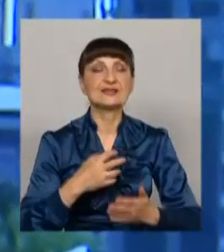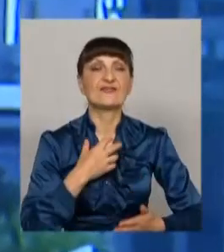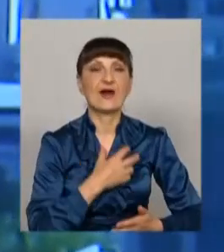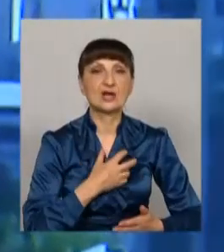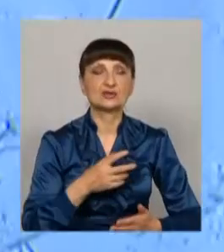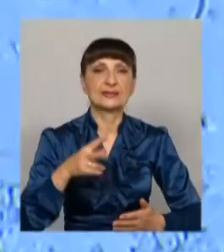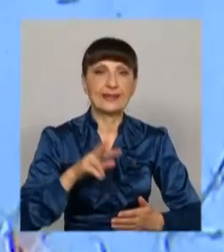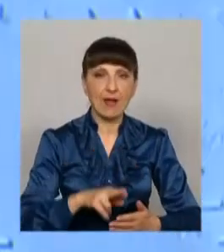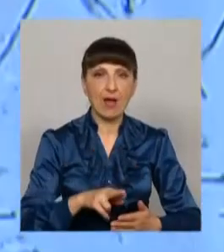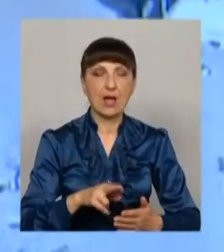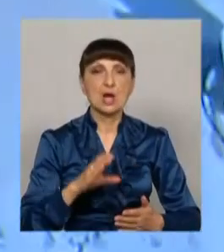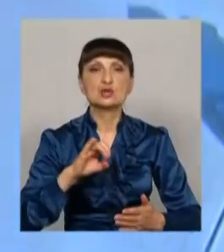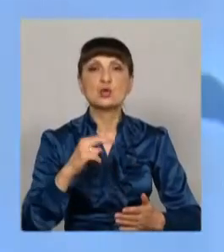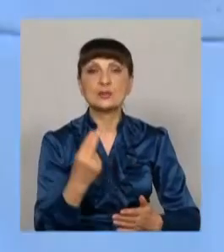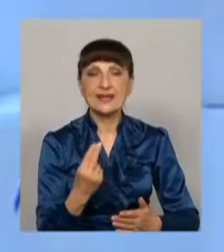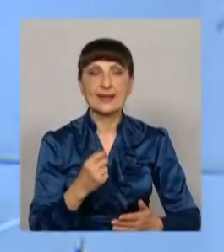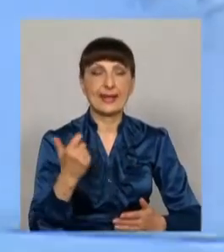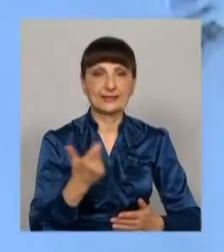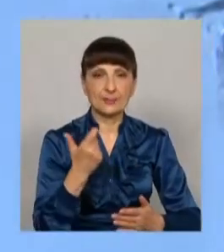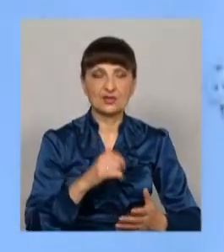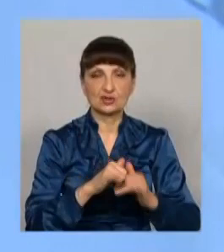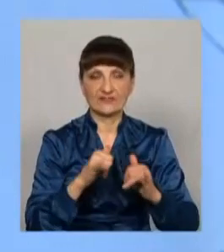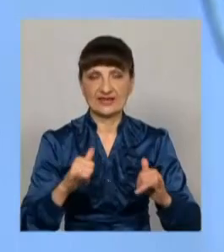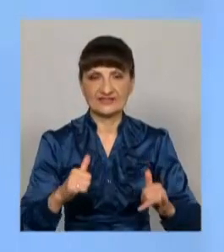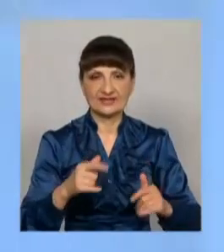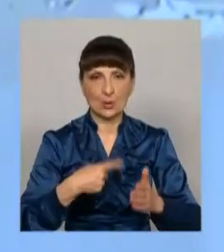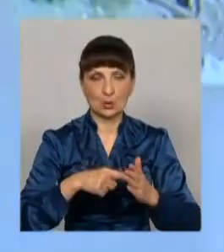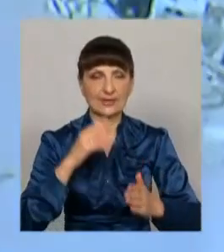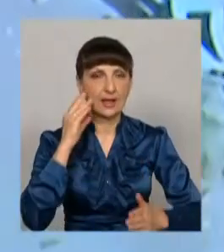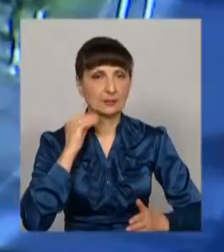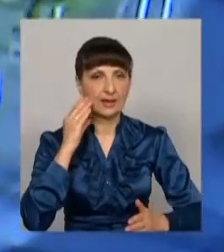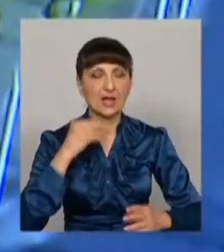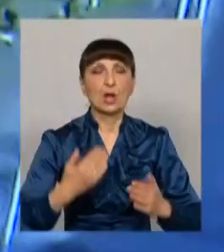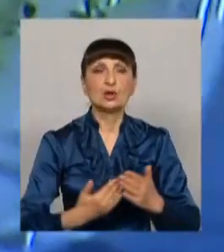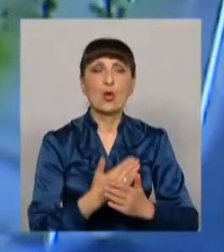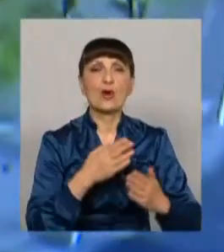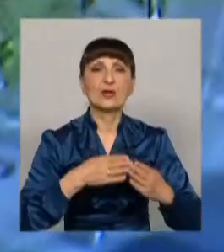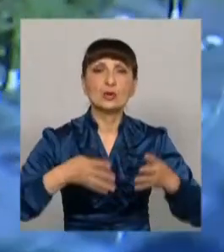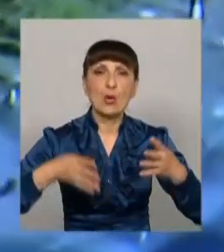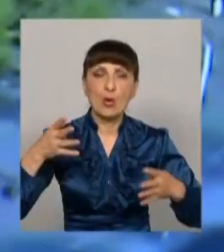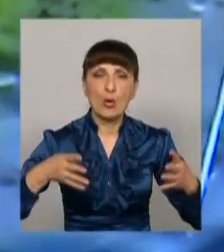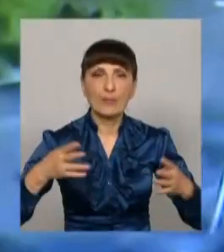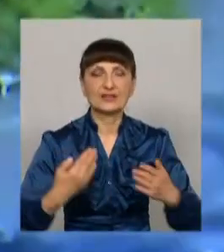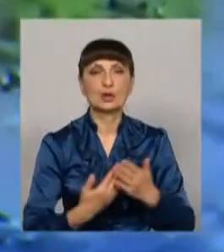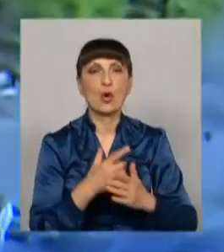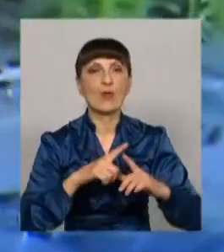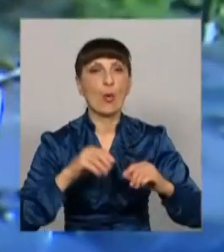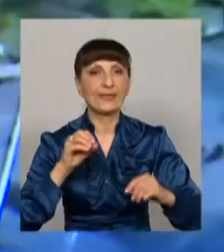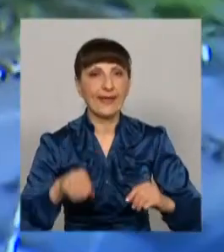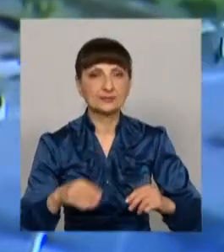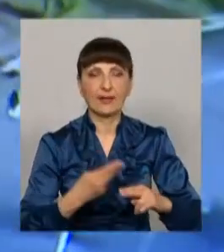для социального и экономического развития города. Это новые жилые массивы, это новые объекты,